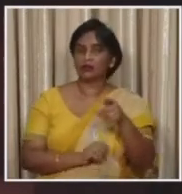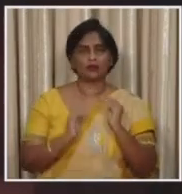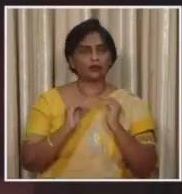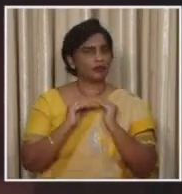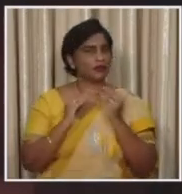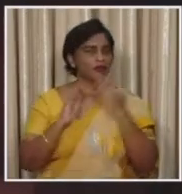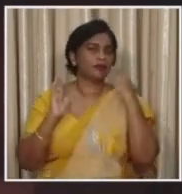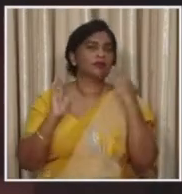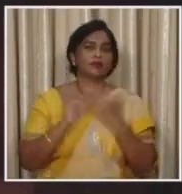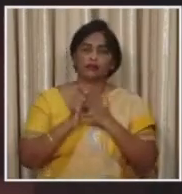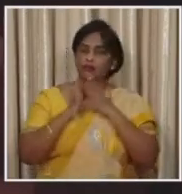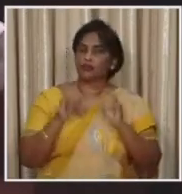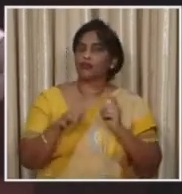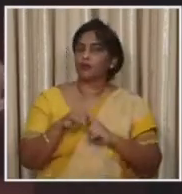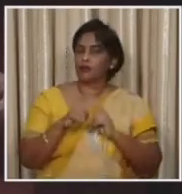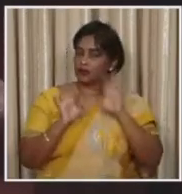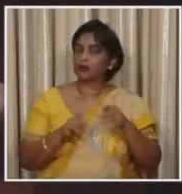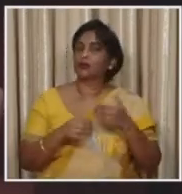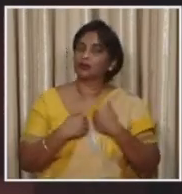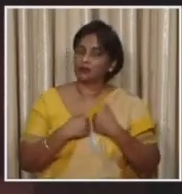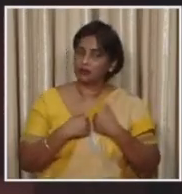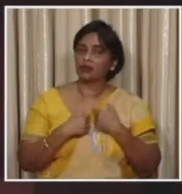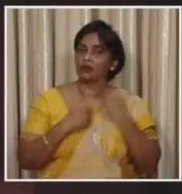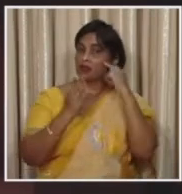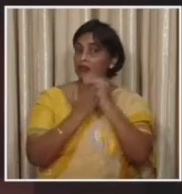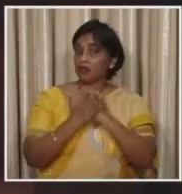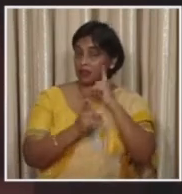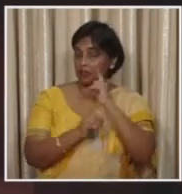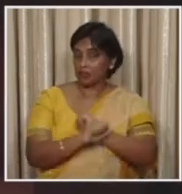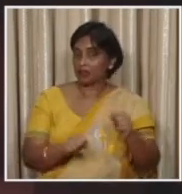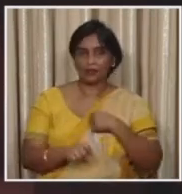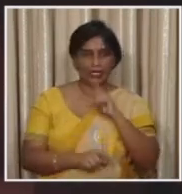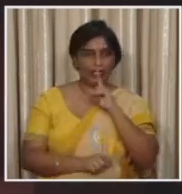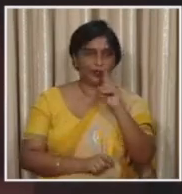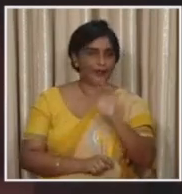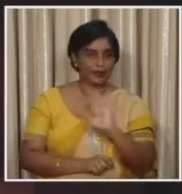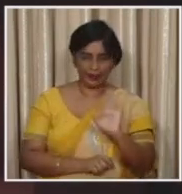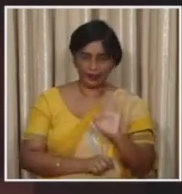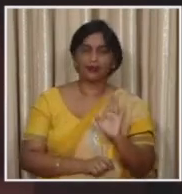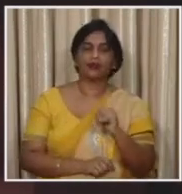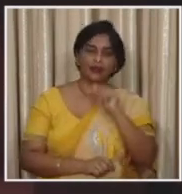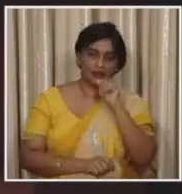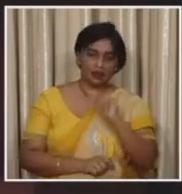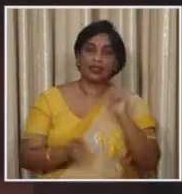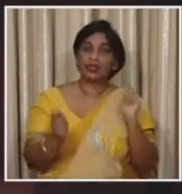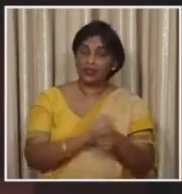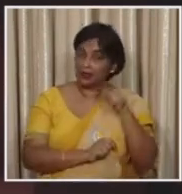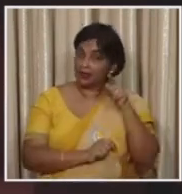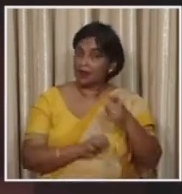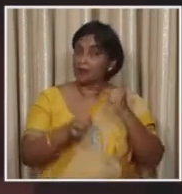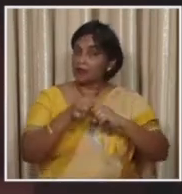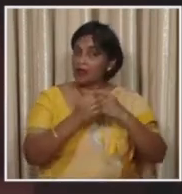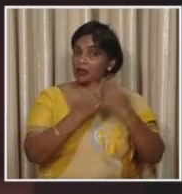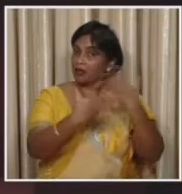භාවය ගැනත් බරපතල ප්‍රශ්න තියෙනවා. ඒ නිසා මම මේ කරුණු නොදැන නෙවෙයි මම මේ ප්‍රශ්න ඉදිරිපත් කරේ. ඇත්තටම ක්‍රිකටර්ස් ලගේම